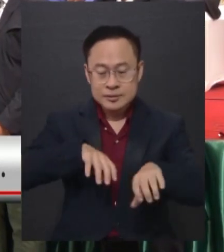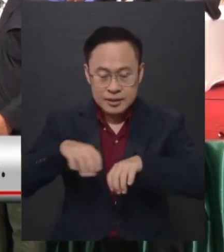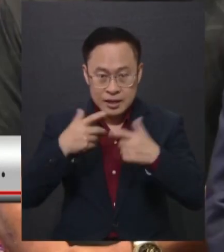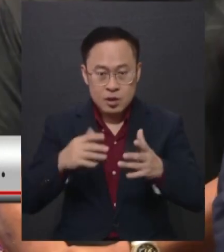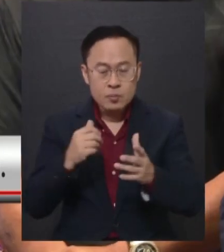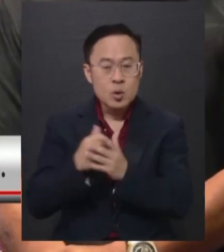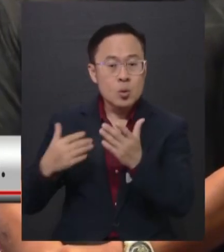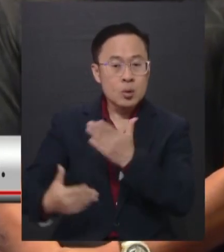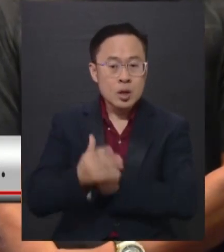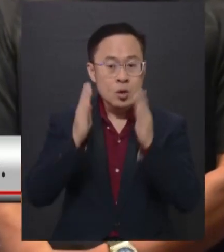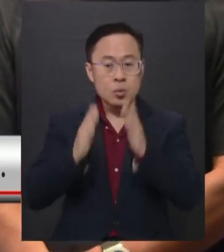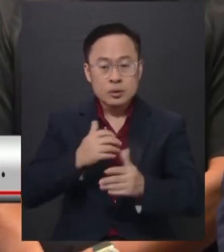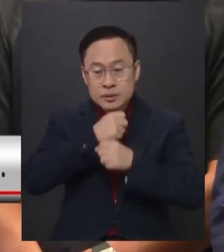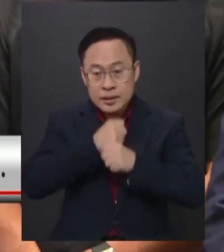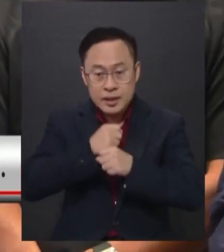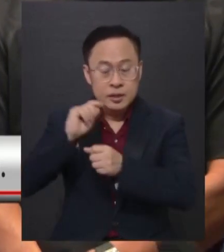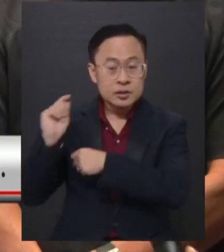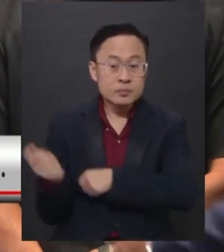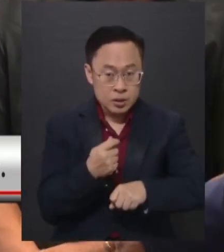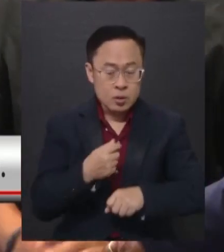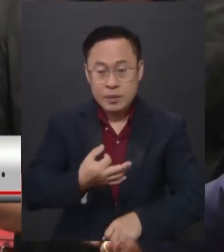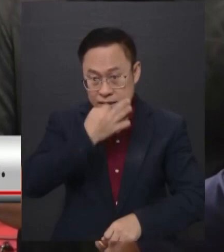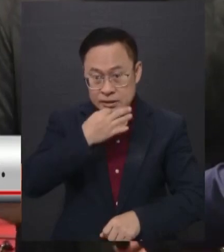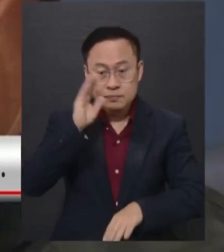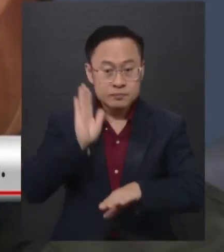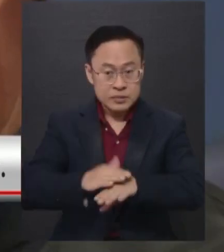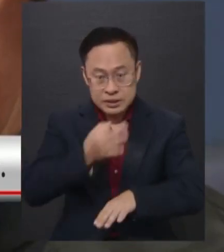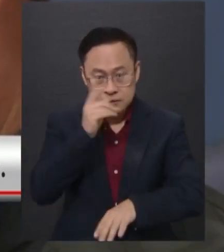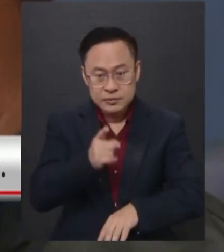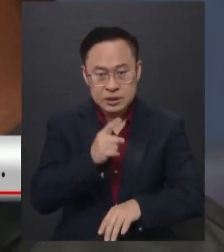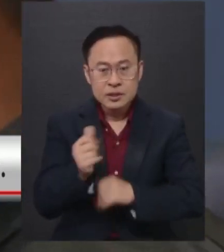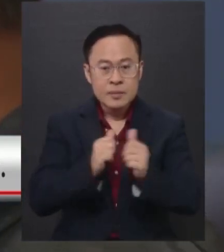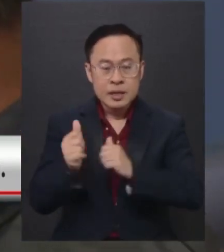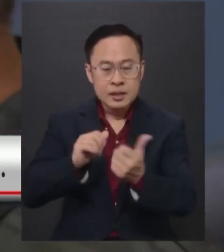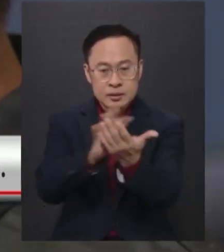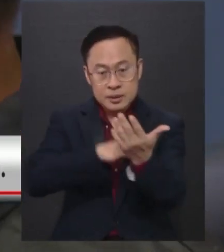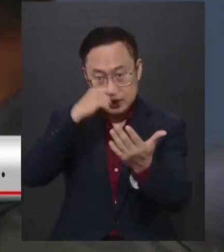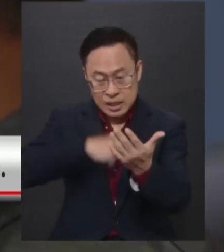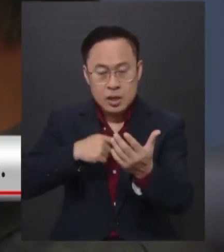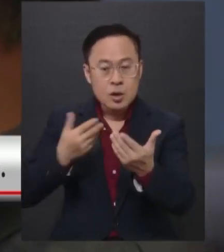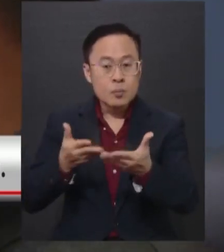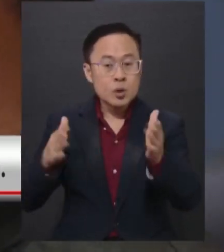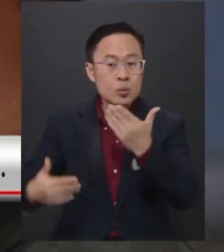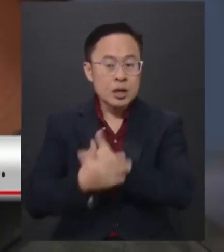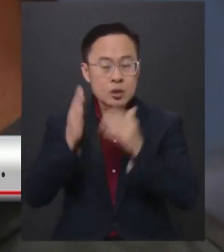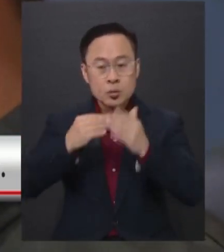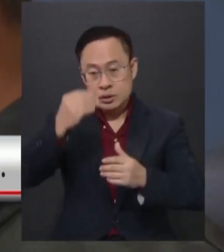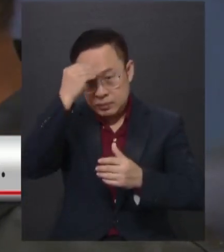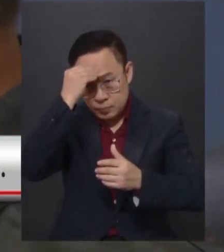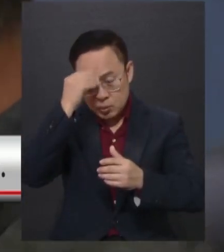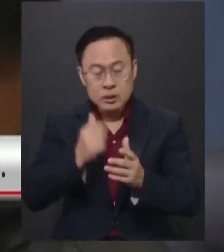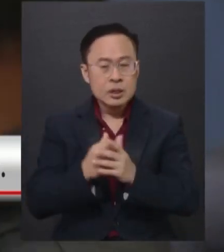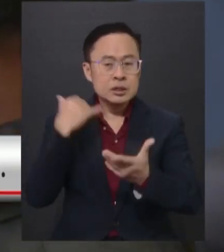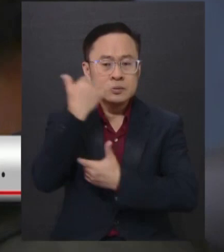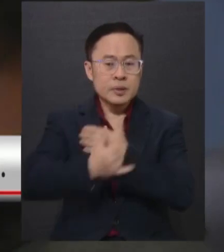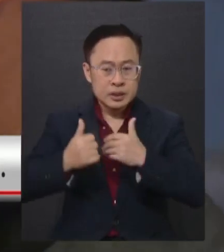าชีพอาวุโสไทยครับได้มีเวทีแข่งขันภายในประเทศมากขึ้นรวมถึงเปิดโอกาสให้โปรต่างชาติจากญี่ปุ่นแล้วก็นักกอล์ฟอาวุโส